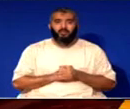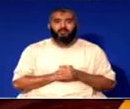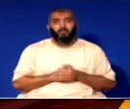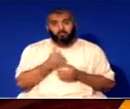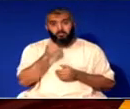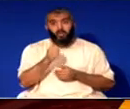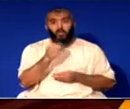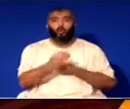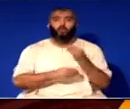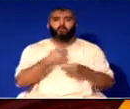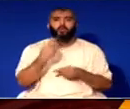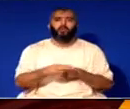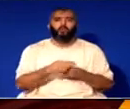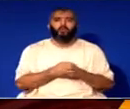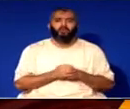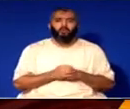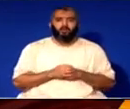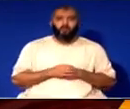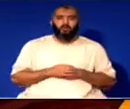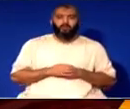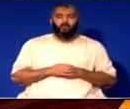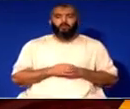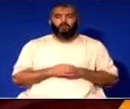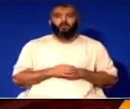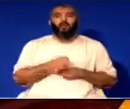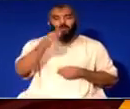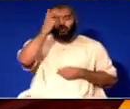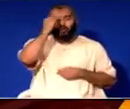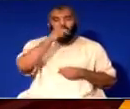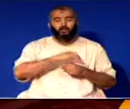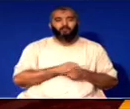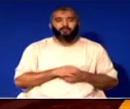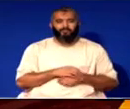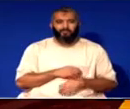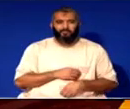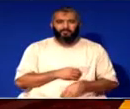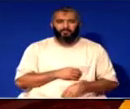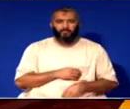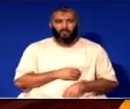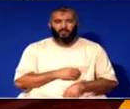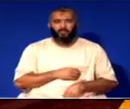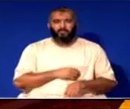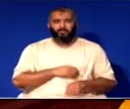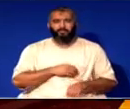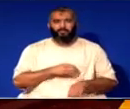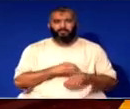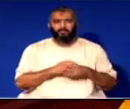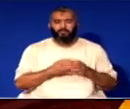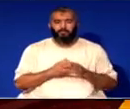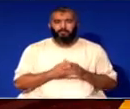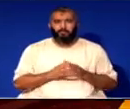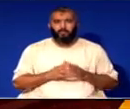نصلي يعدى الأذان الأول. نعم. مفهوم السؤال. هل لديك سؤال آخر؟ واليوم ما فطنتش